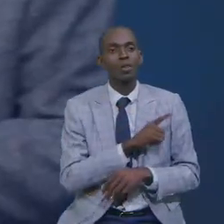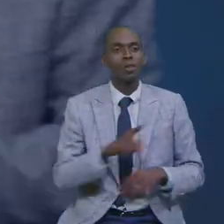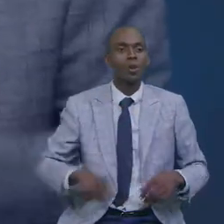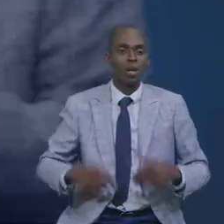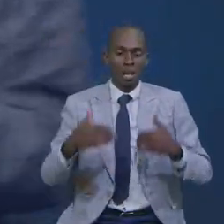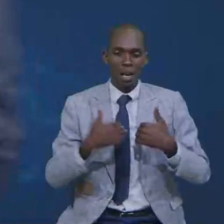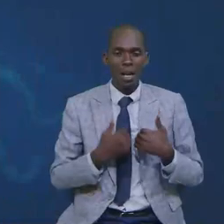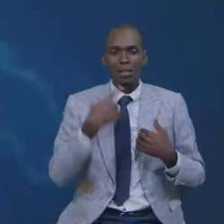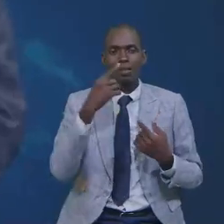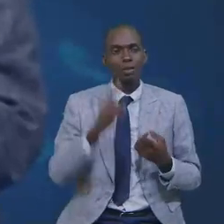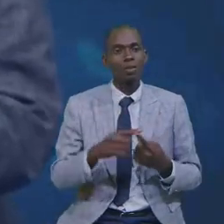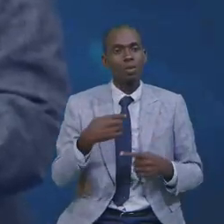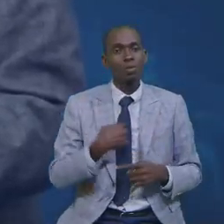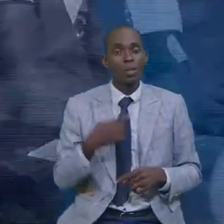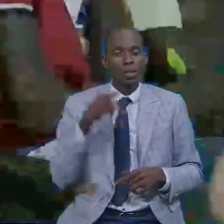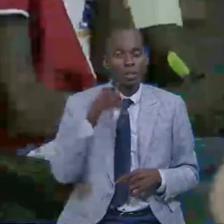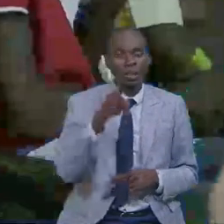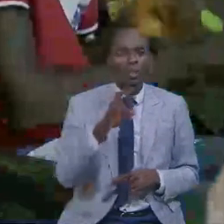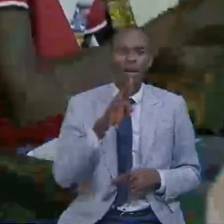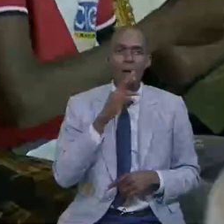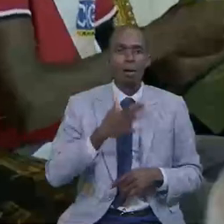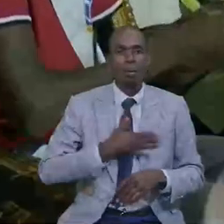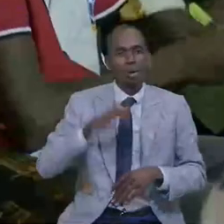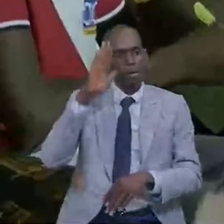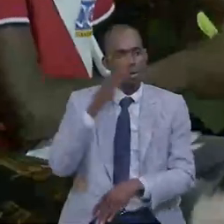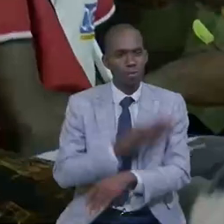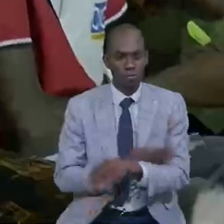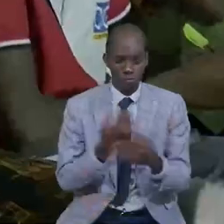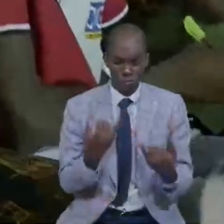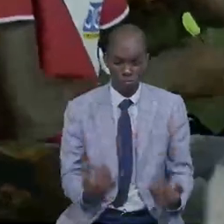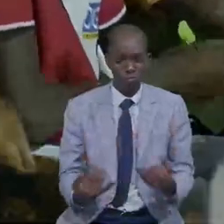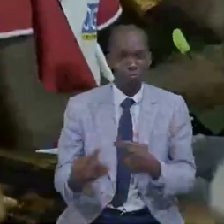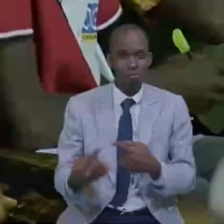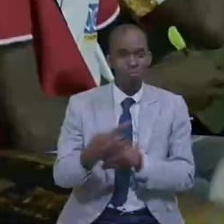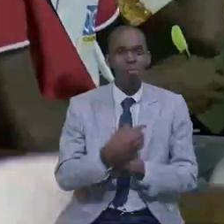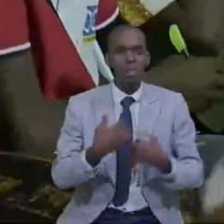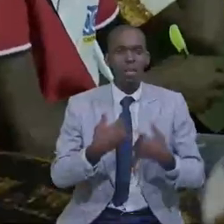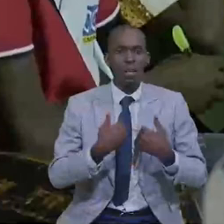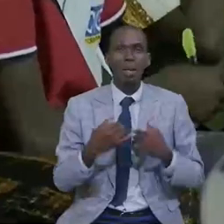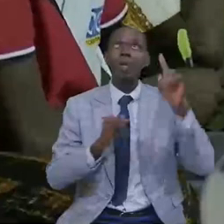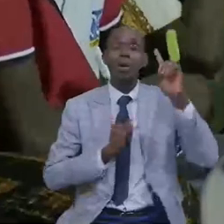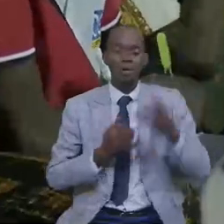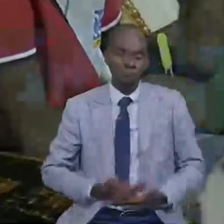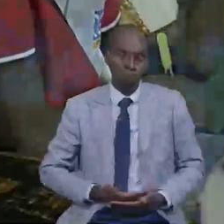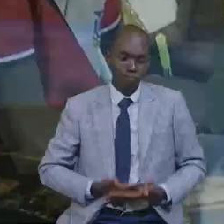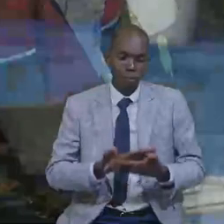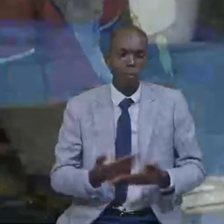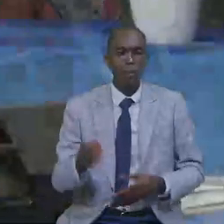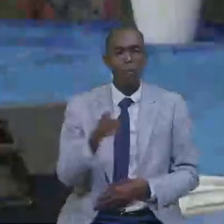l'éternel m'a dit tu es mon fils je t'ai engendré aujourd'hui